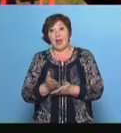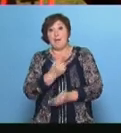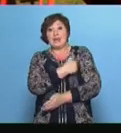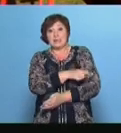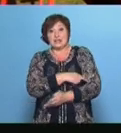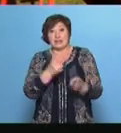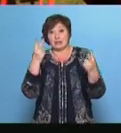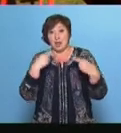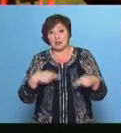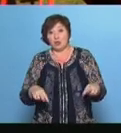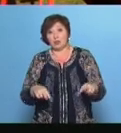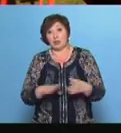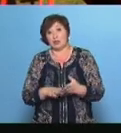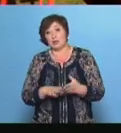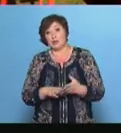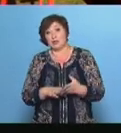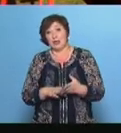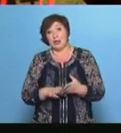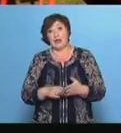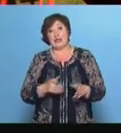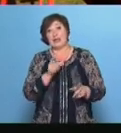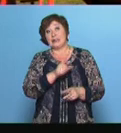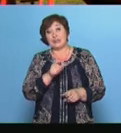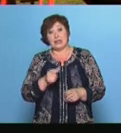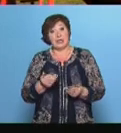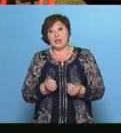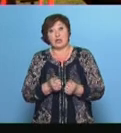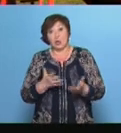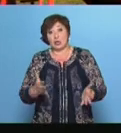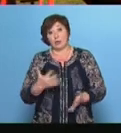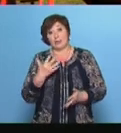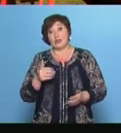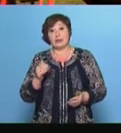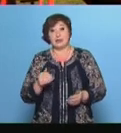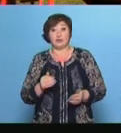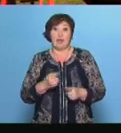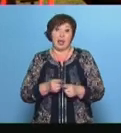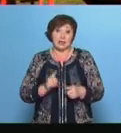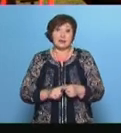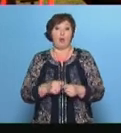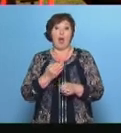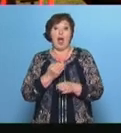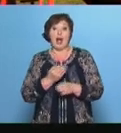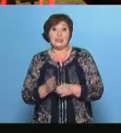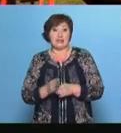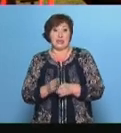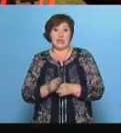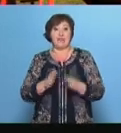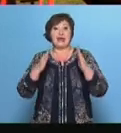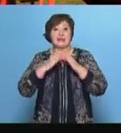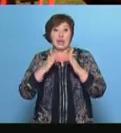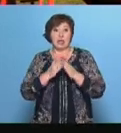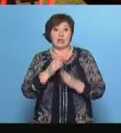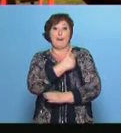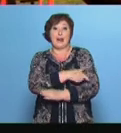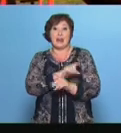услуг. Тут население не такое большое, около 5000, поэтому строительство отдельного здания, там поликлиники,